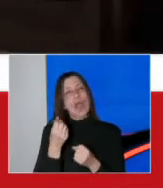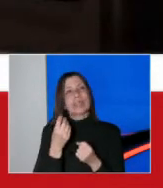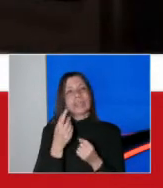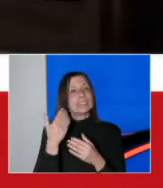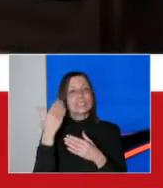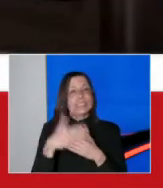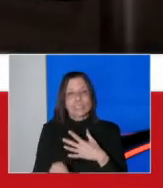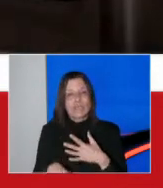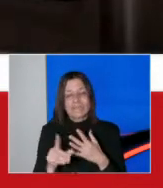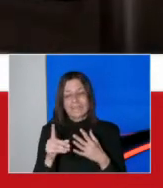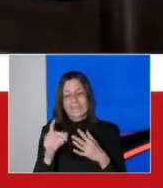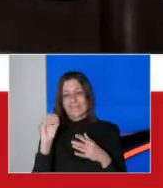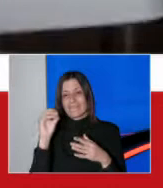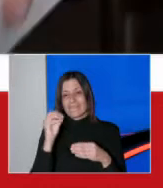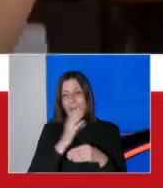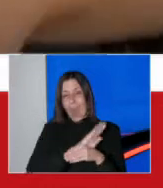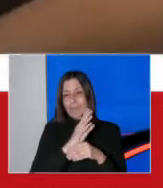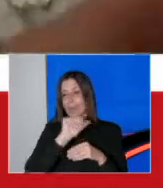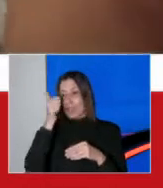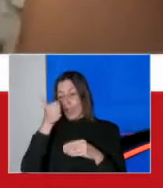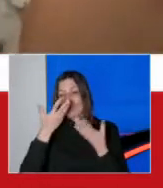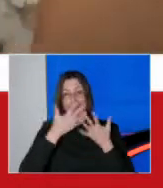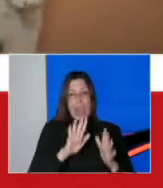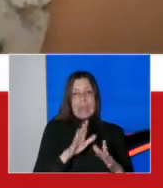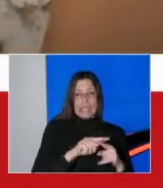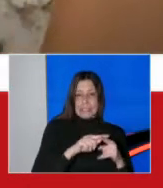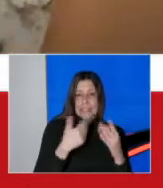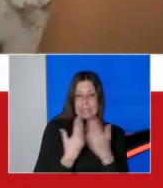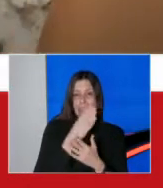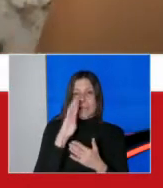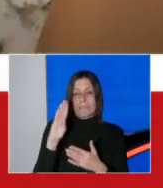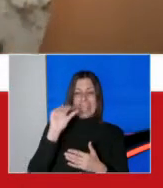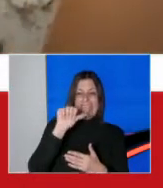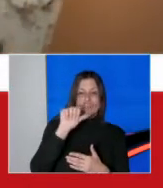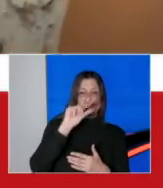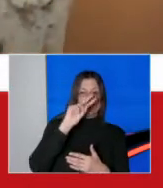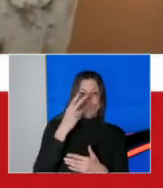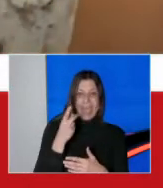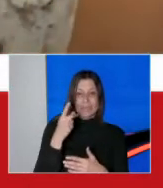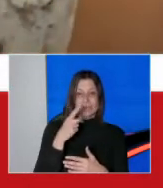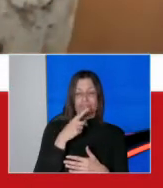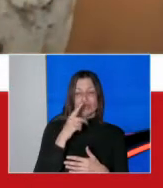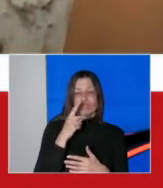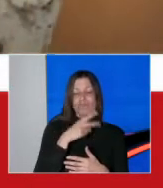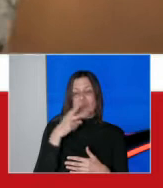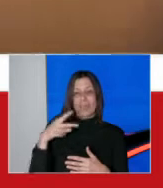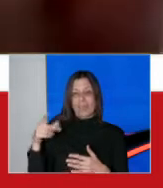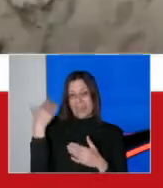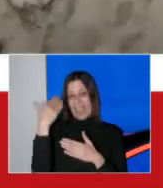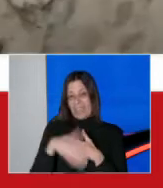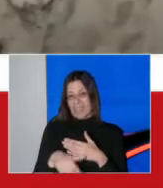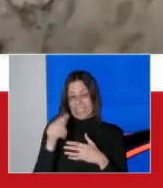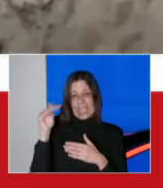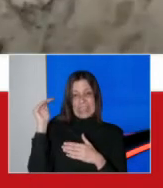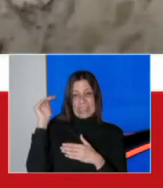בקצה האומיקרון המקורי, אז כבר נולד לו וריאנט BA2, שבדנמרק למשל הפסיק את